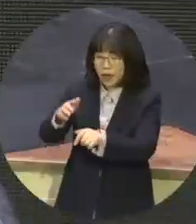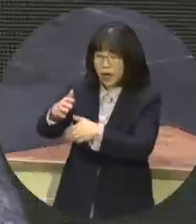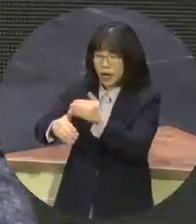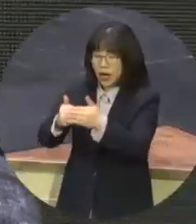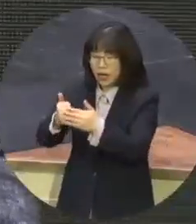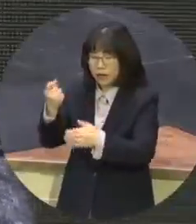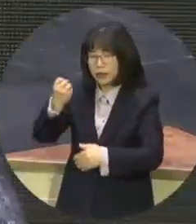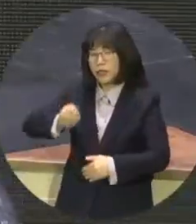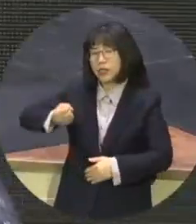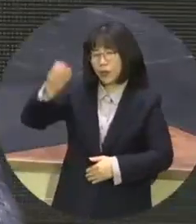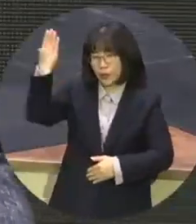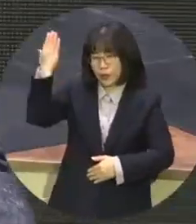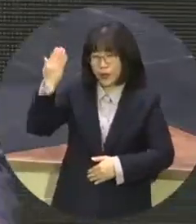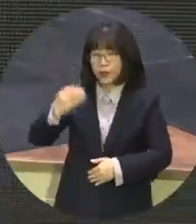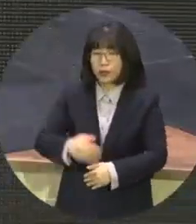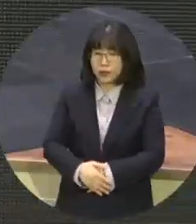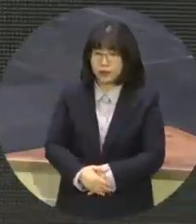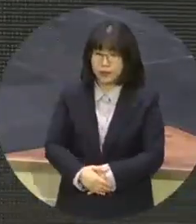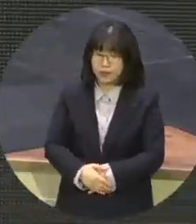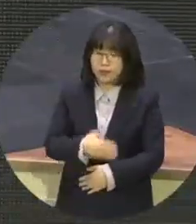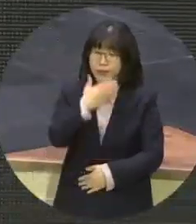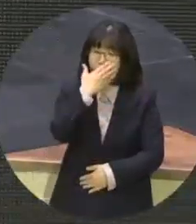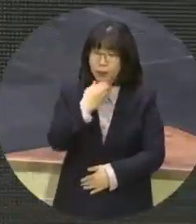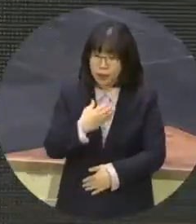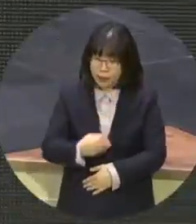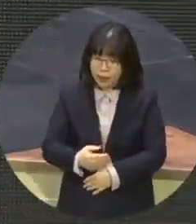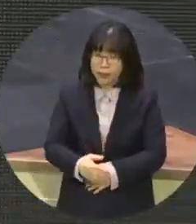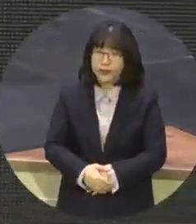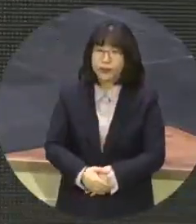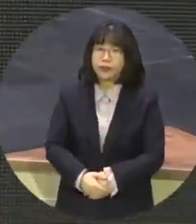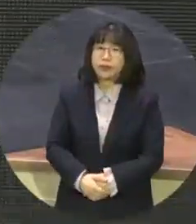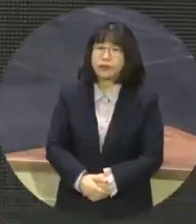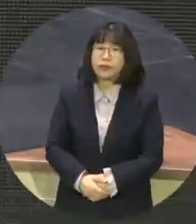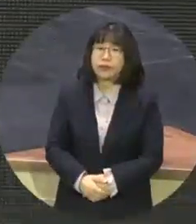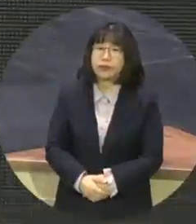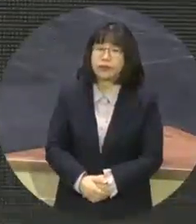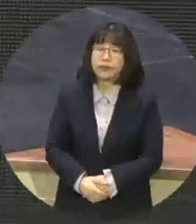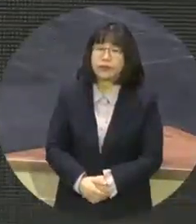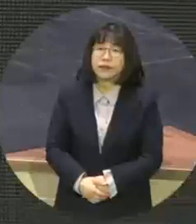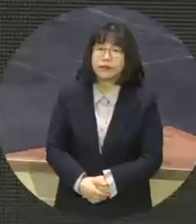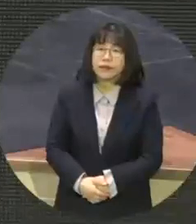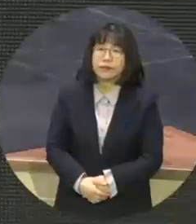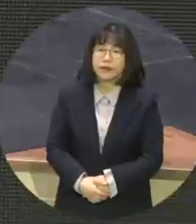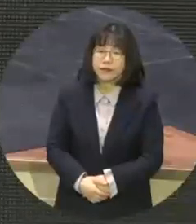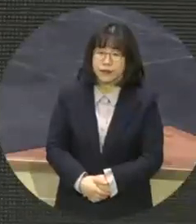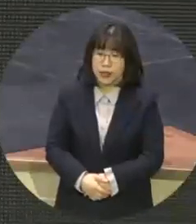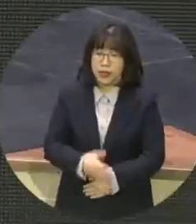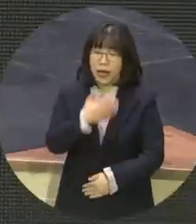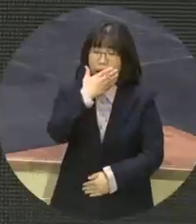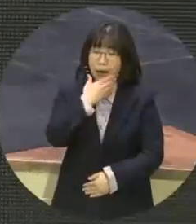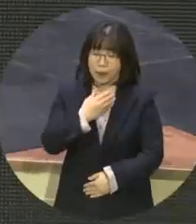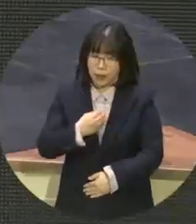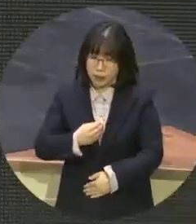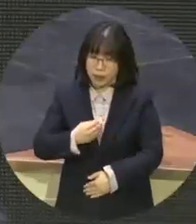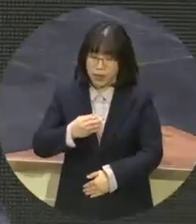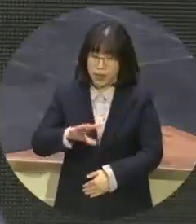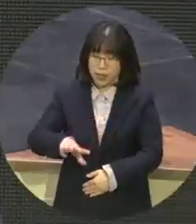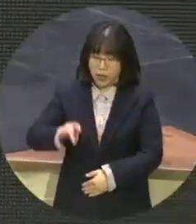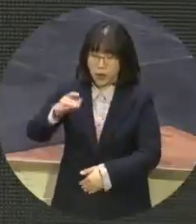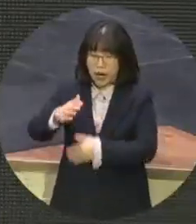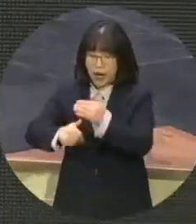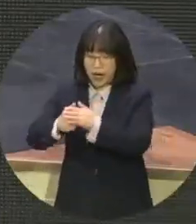말이에요. 사실 아브라함은요 언약의 이 직접적인 당사자잖아요.